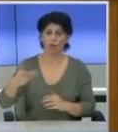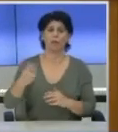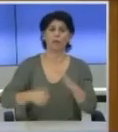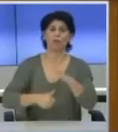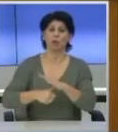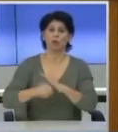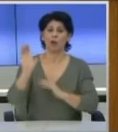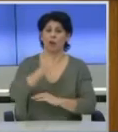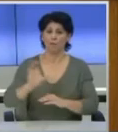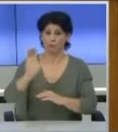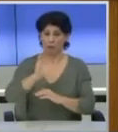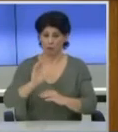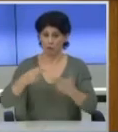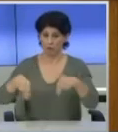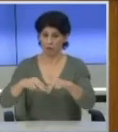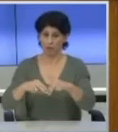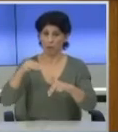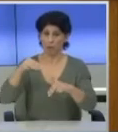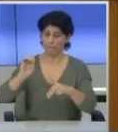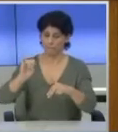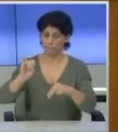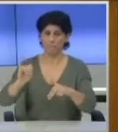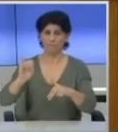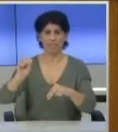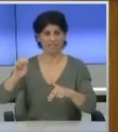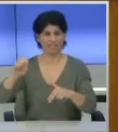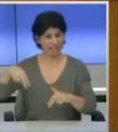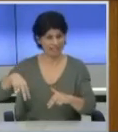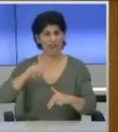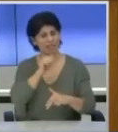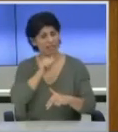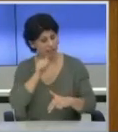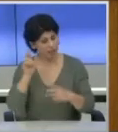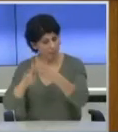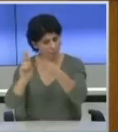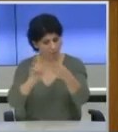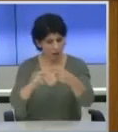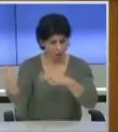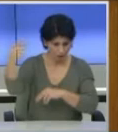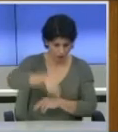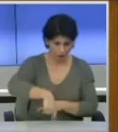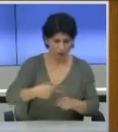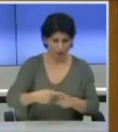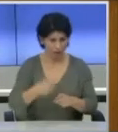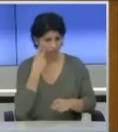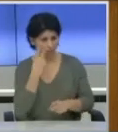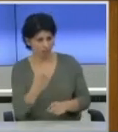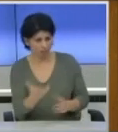Ευρωπαϊκού Συμβουλίου Μισελ στις Βρυξέλλες. Και δυστυχώς, την ώρα που η